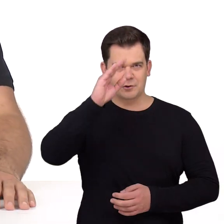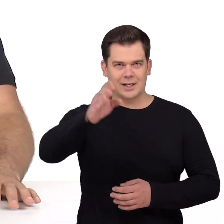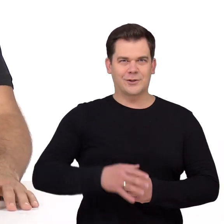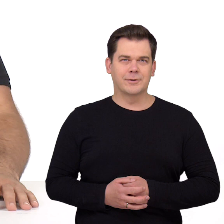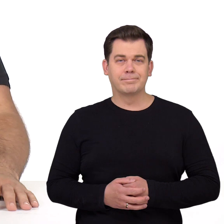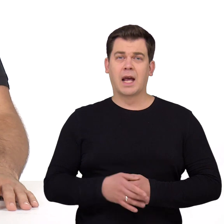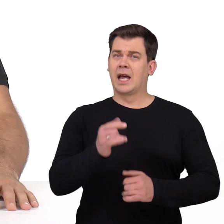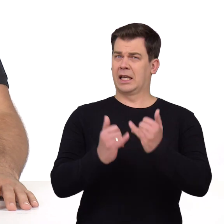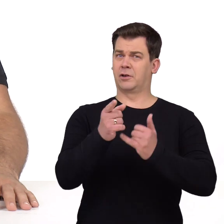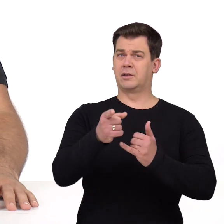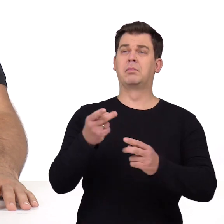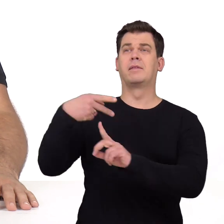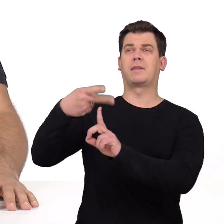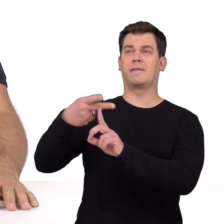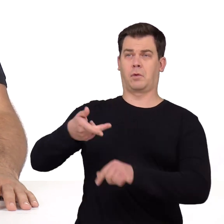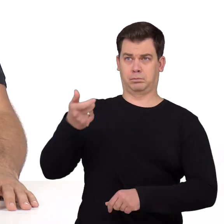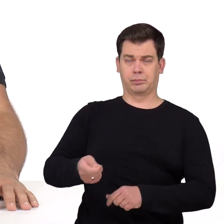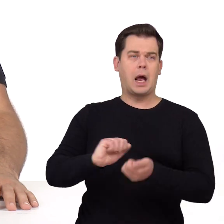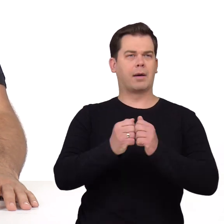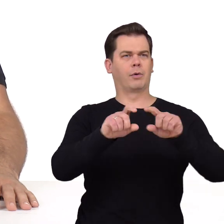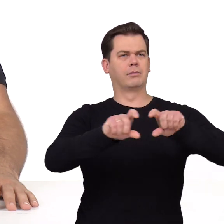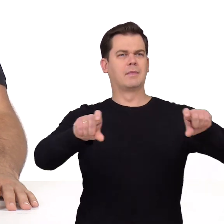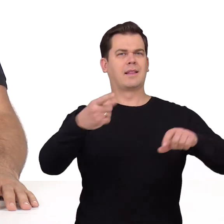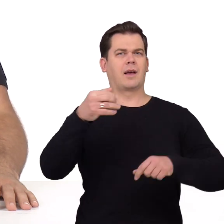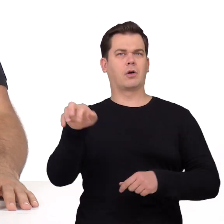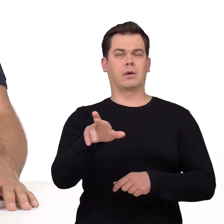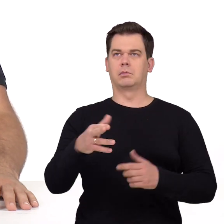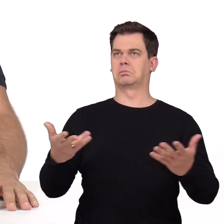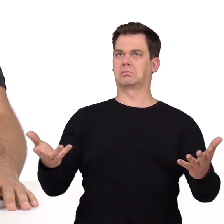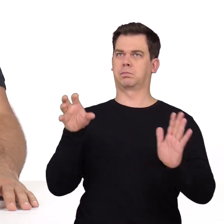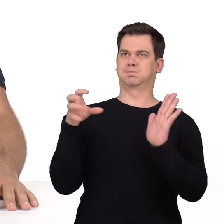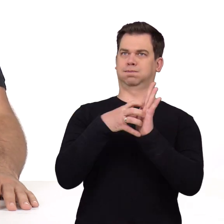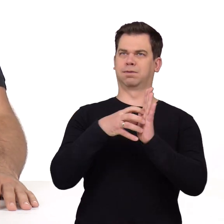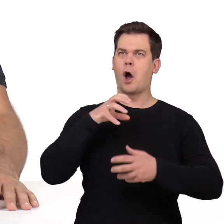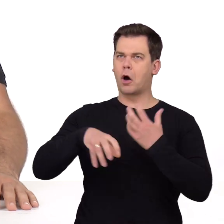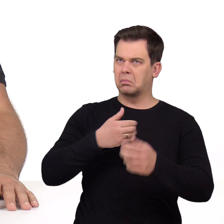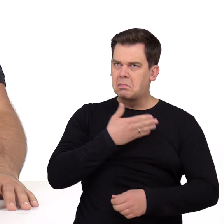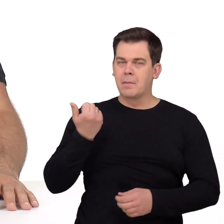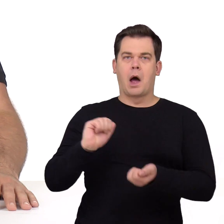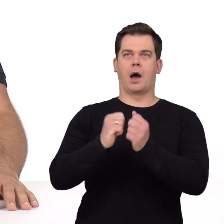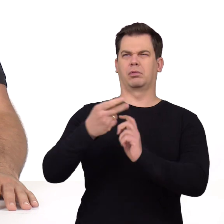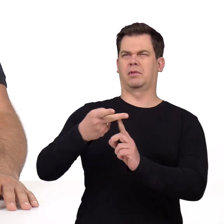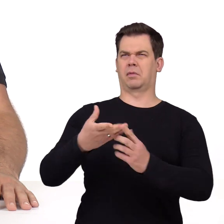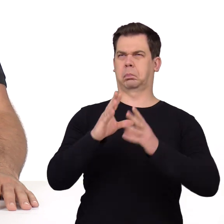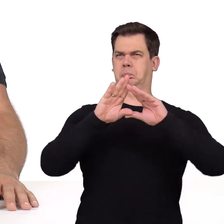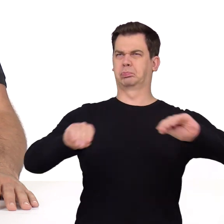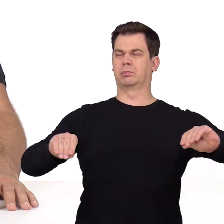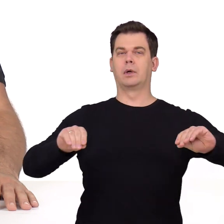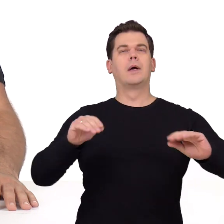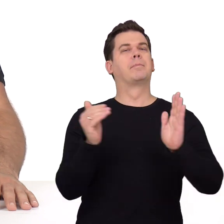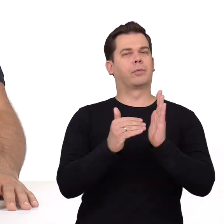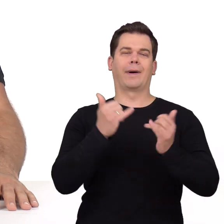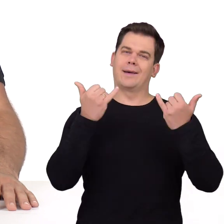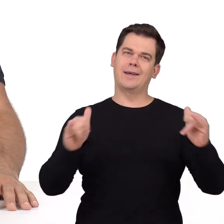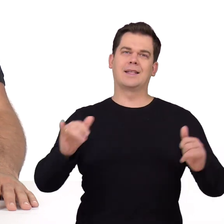Cześć! Jeśli po włączeniu telewizora i dekodera na ekranie nie wyświetliło się logo Orange ani żaden kanał, to prawdopodobnie będzie trzeba zmienić